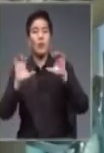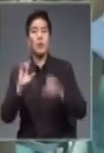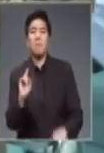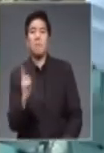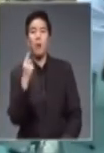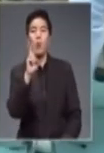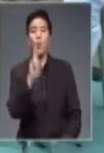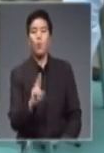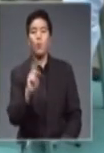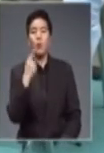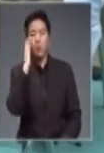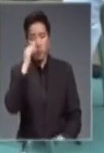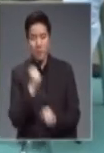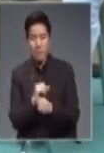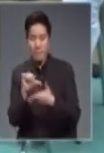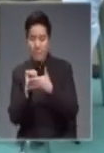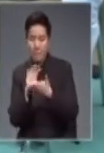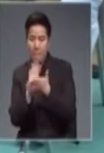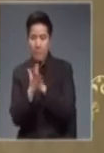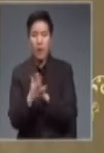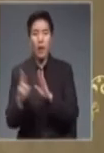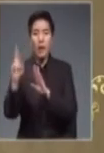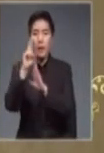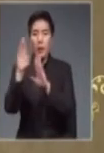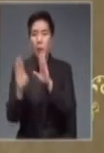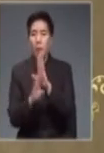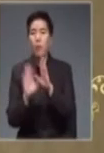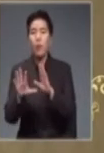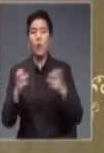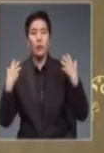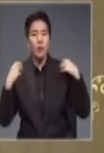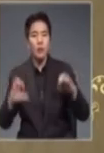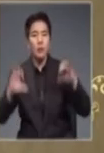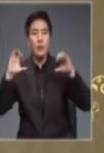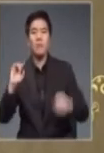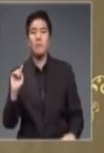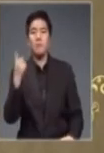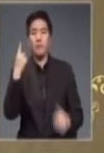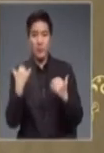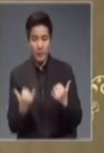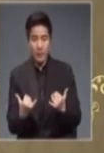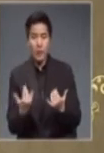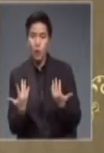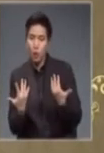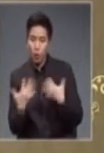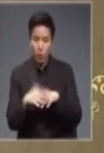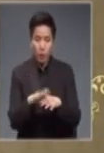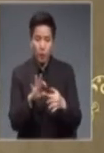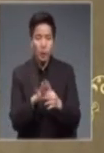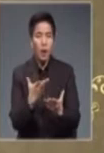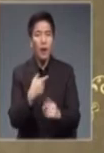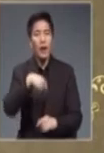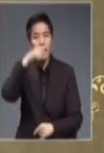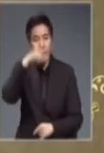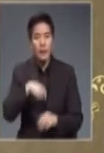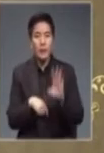ญหาทางเศรษฐกิจอีกหลายอย่างที่ตามมาด้วยนะครับดังที่เราเห็นอยู่ในปัจจุบันหากเราไม่ได้รับการแก้ไ